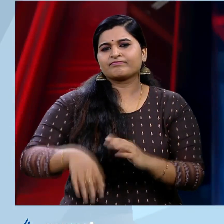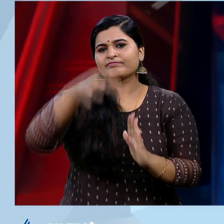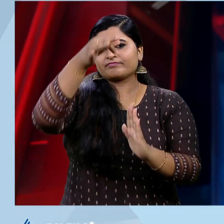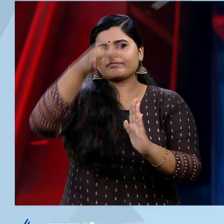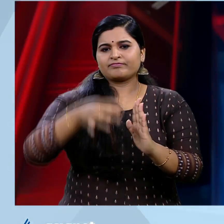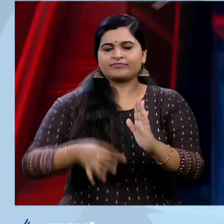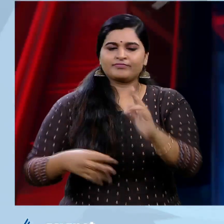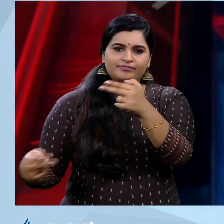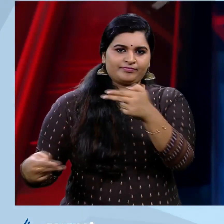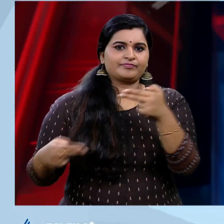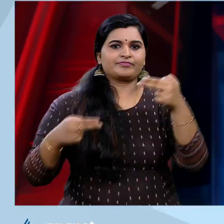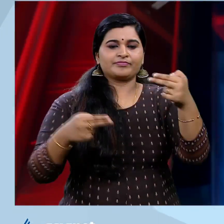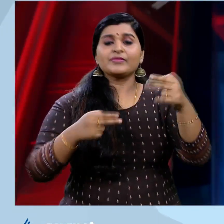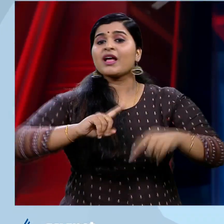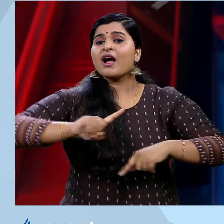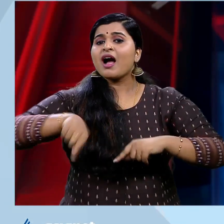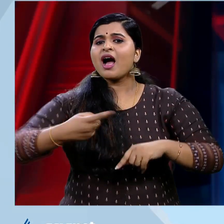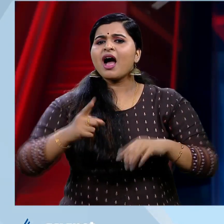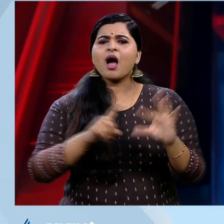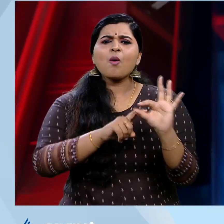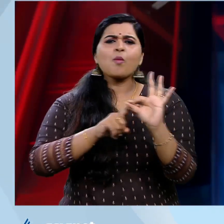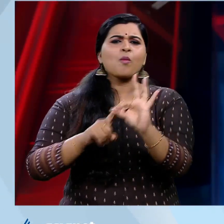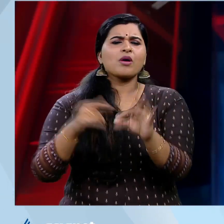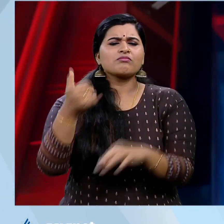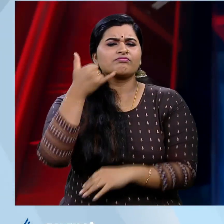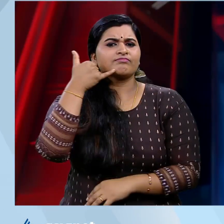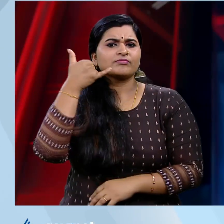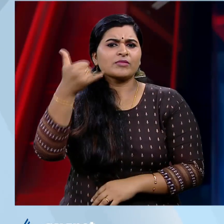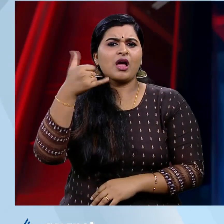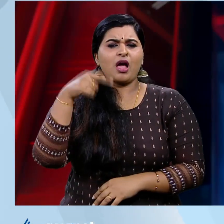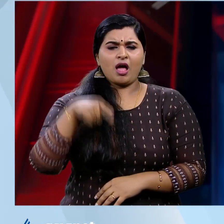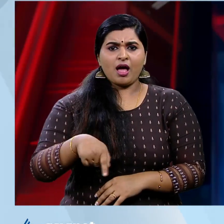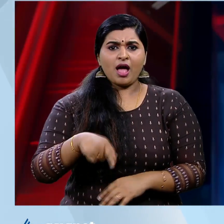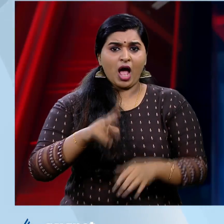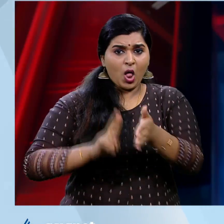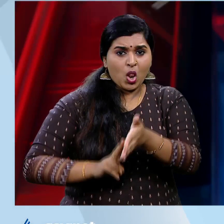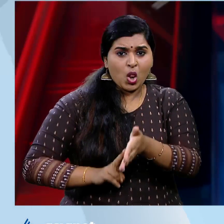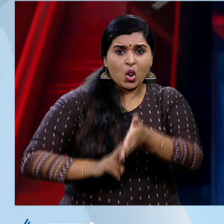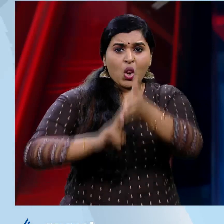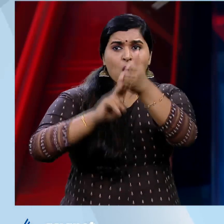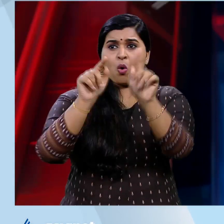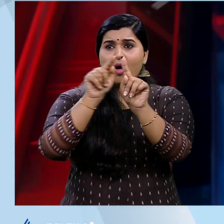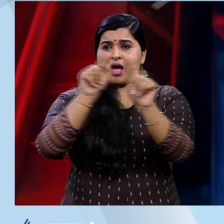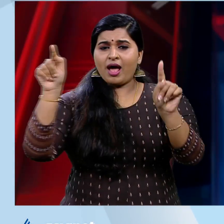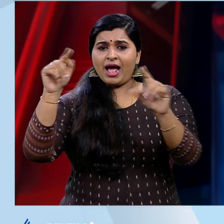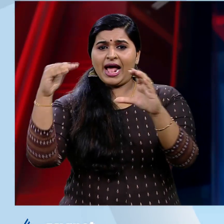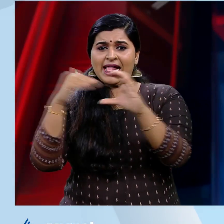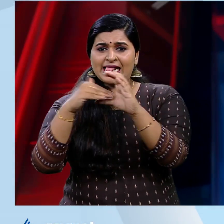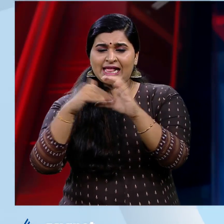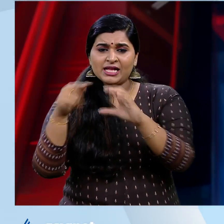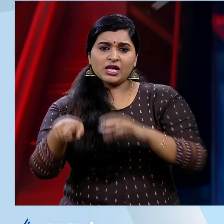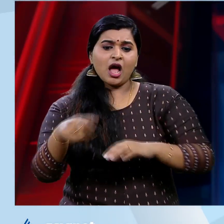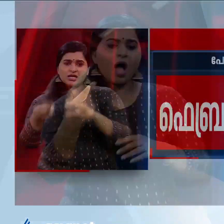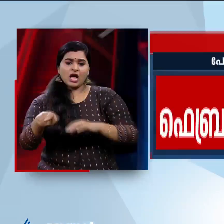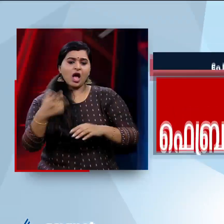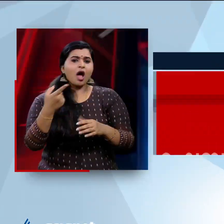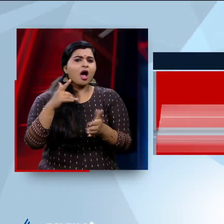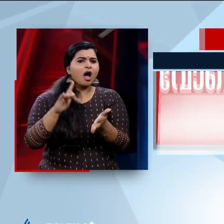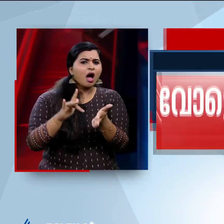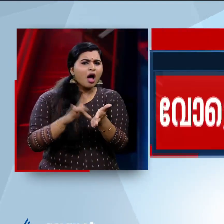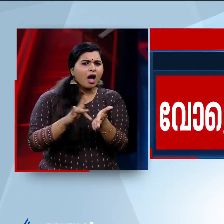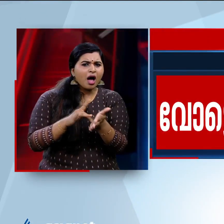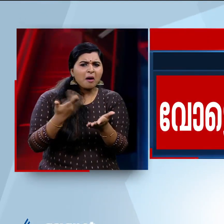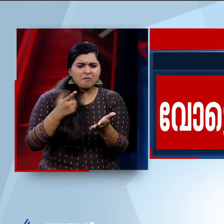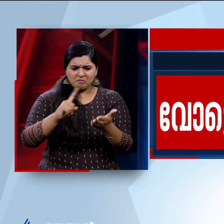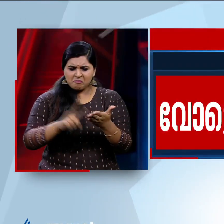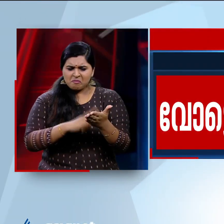പ്രശാന്ത് രഘുവംശം കുടിച്ചേരുകയാണ്. പ്രശാന്ത്, രാജ്യം തെരഞ്ഞെടുപ്പ് വർഷത്തിലേക്ക് കടക്കുമ്പോൾ വടക്കുകിഴക്കൻ സംസ്ഥാനങ്ങളിലെ തെരഞ്ഞെടുപ്പ് തീയതികൾ വന്നിരിക്കുന്നു. ഇനി എങ്ങനെയൊക്കെയാവും